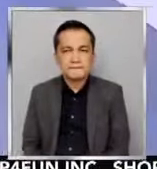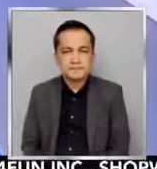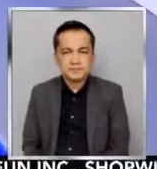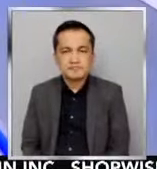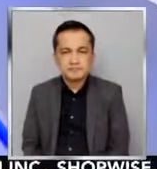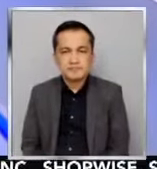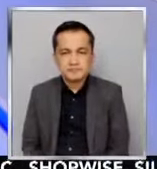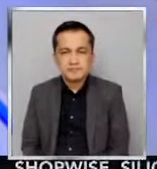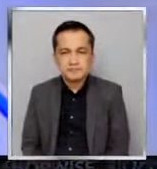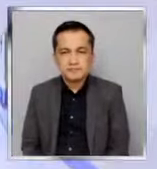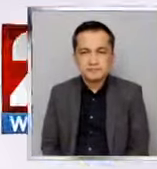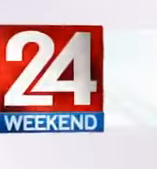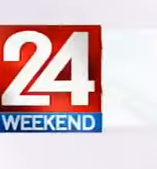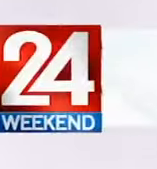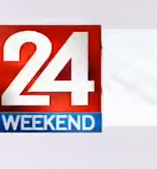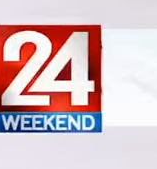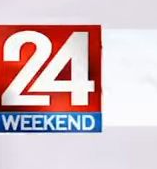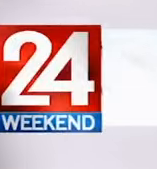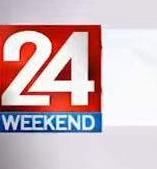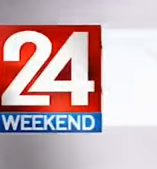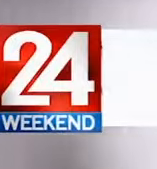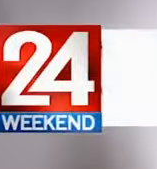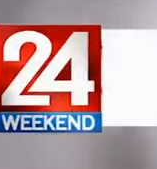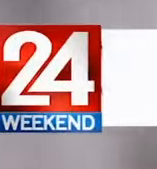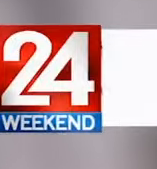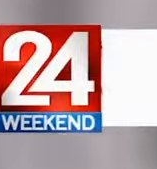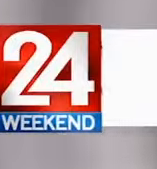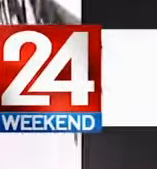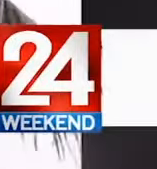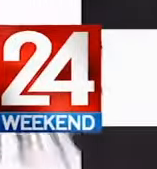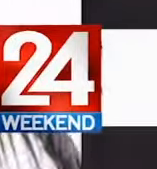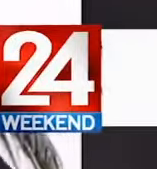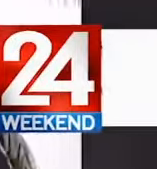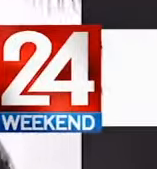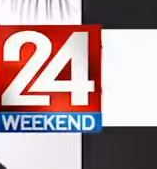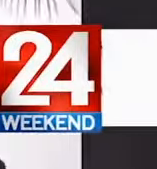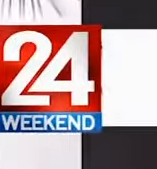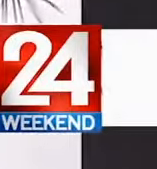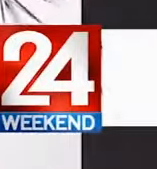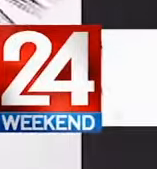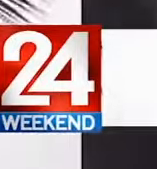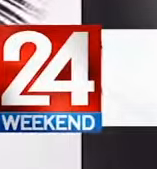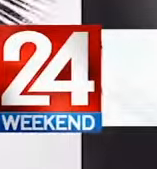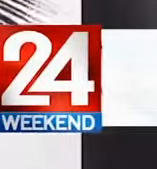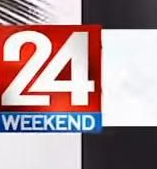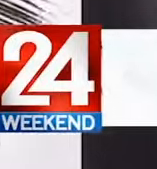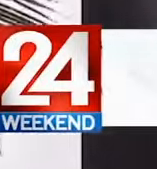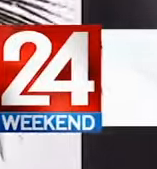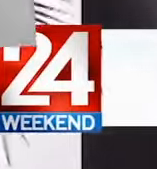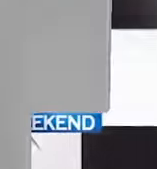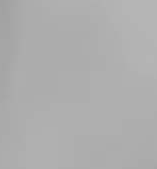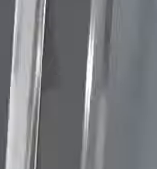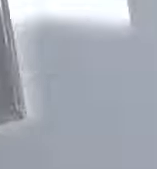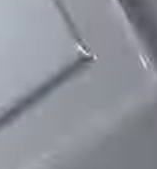Up next! Pusang umakyat sa puno ng nyog, paano kaya nakababa?